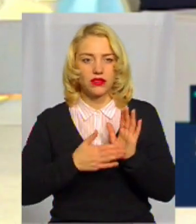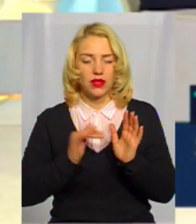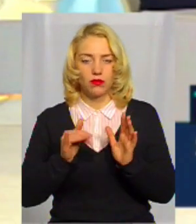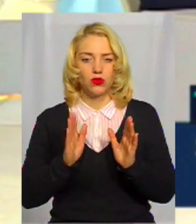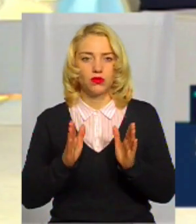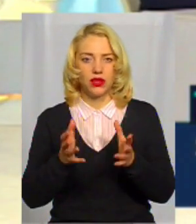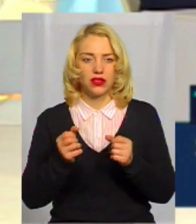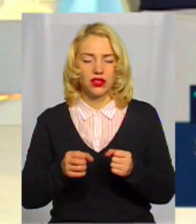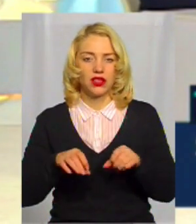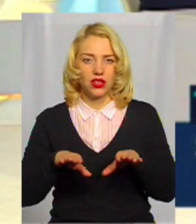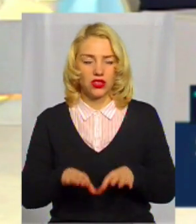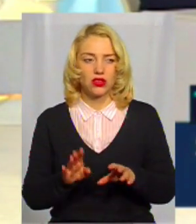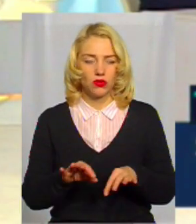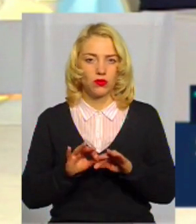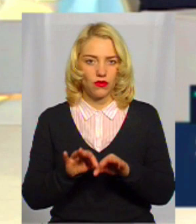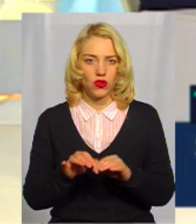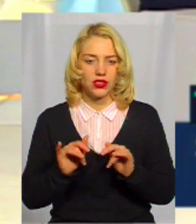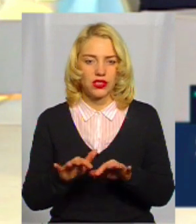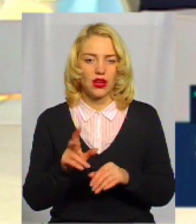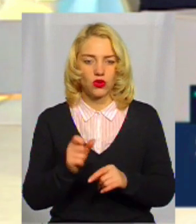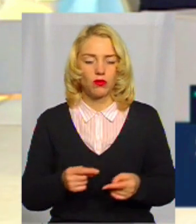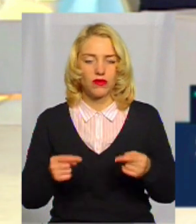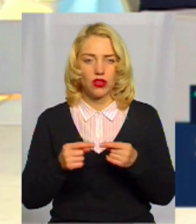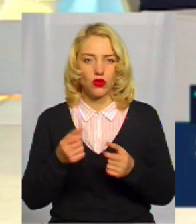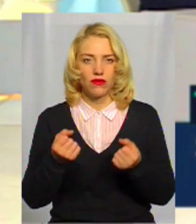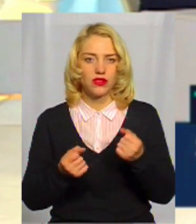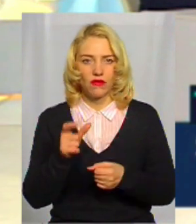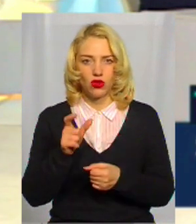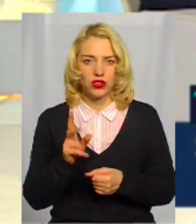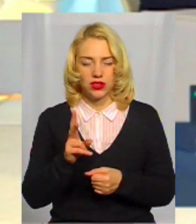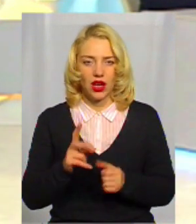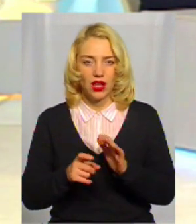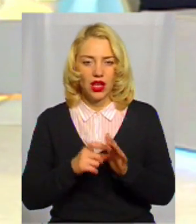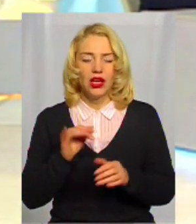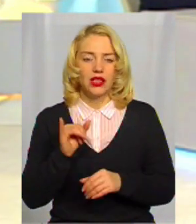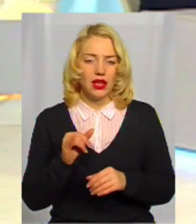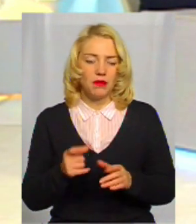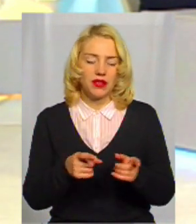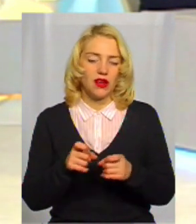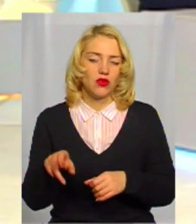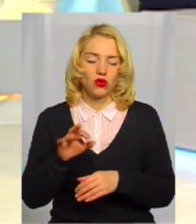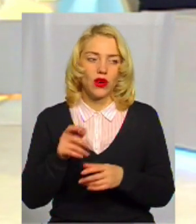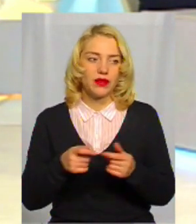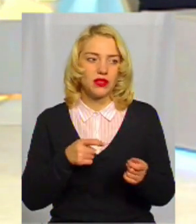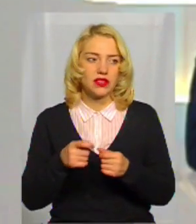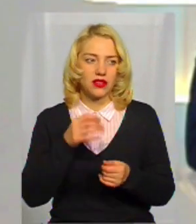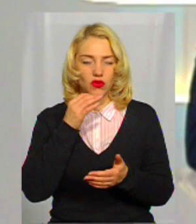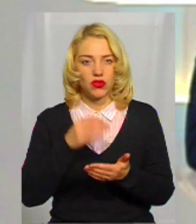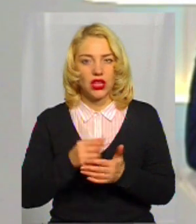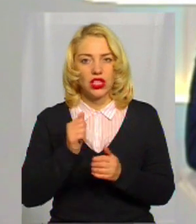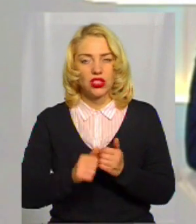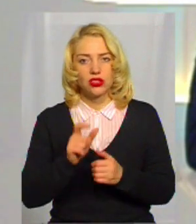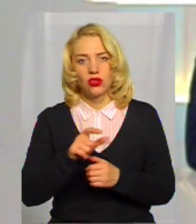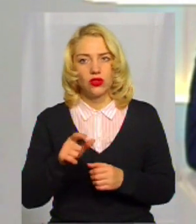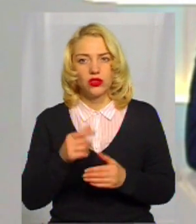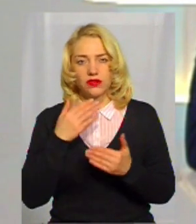прийняті рішення. Тобто, будуть проводитись певні заходи по встановленню водія і перетягнення його до адміністративної відповідальності. А часто люди звертаються з такими